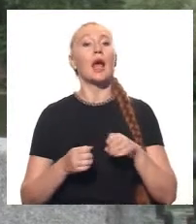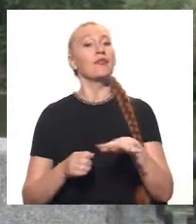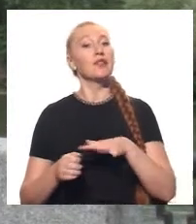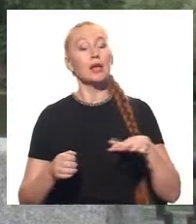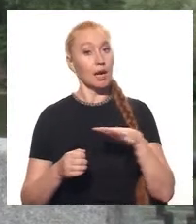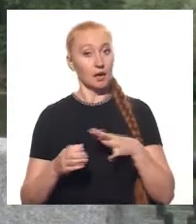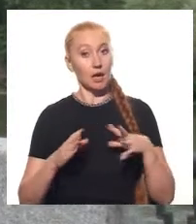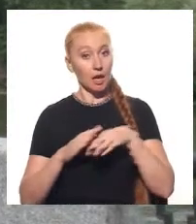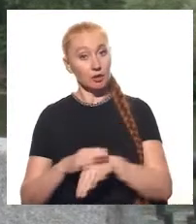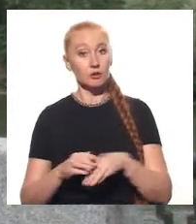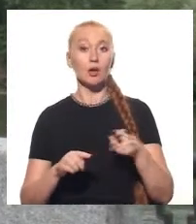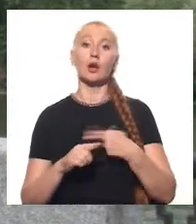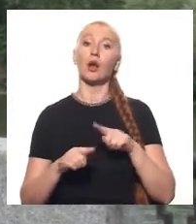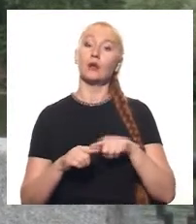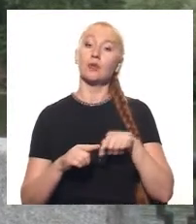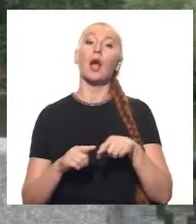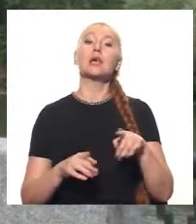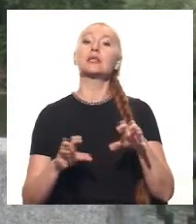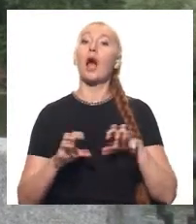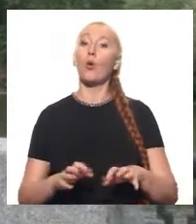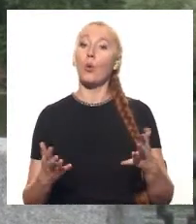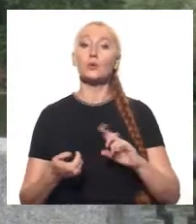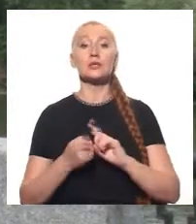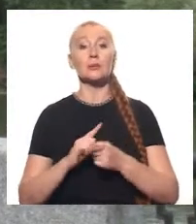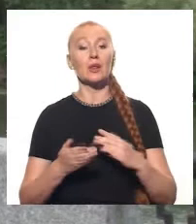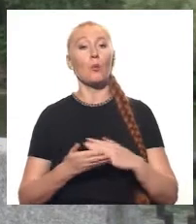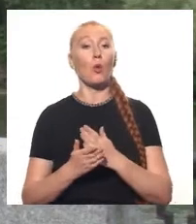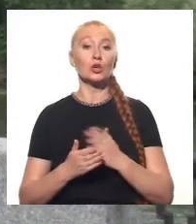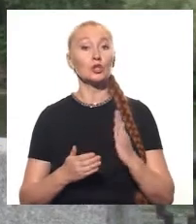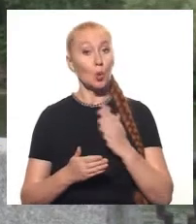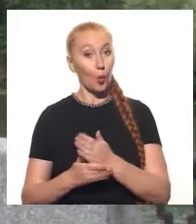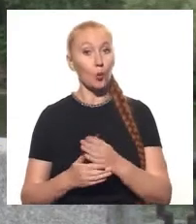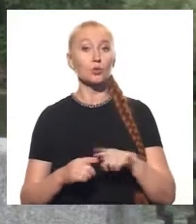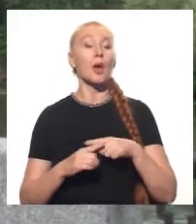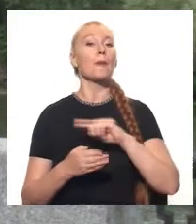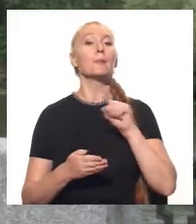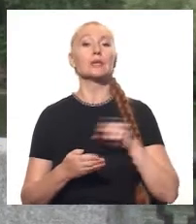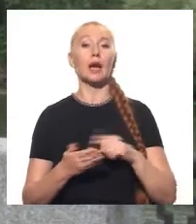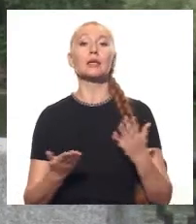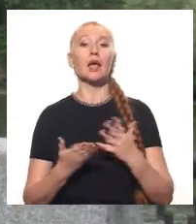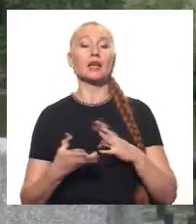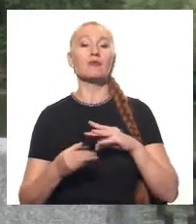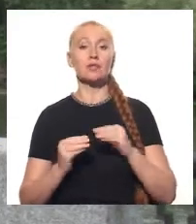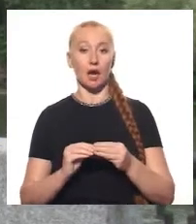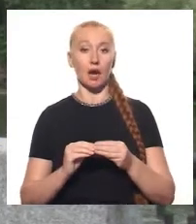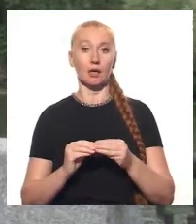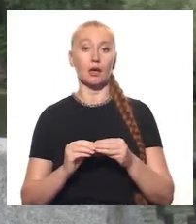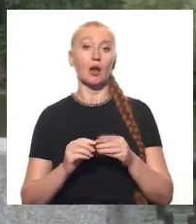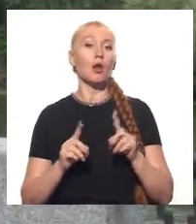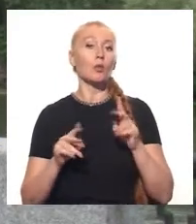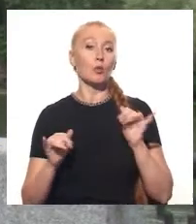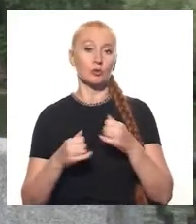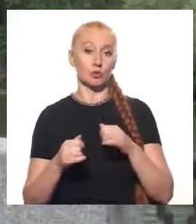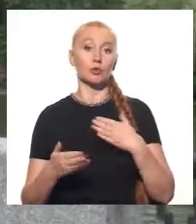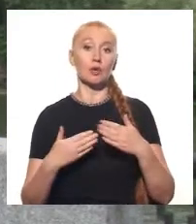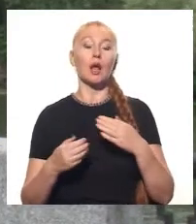питань територіальної належності, або питань дії певного законодавства, або питань зміни політичного курсу, я вже не говорю про питання, які взагалі не